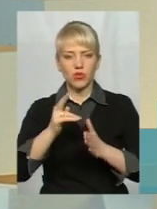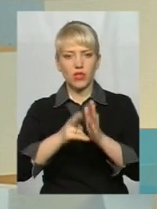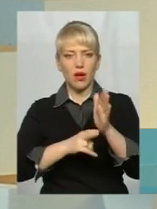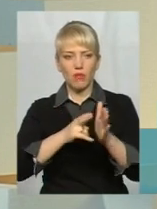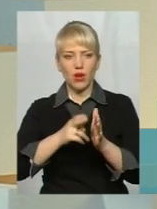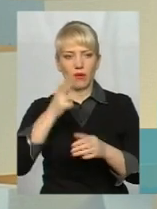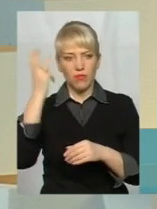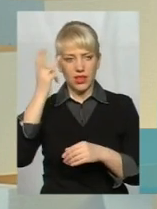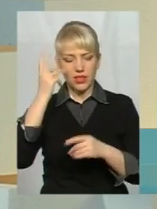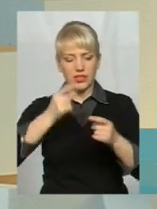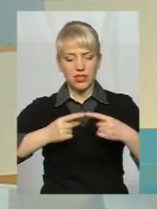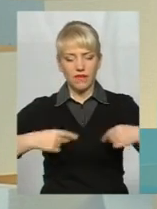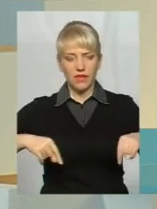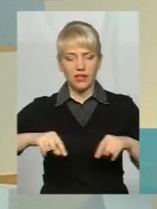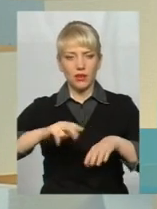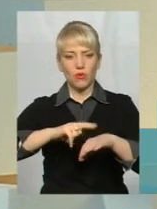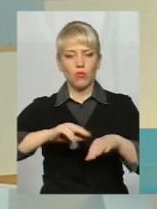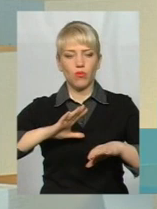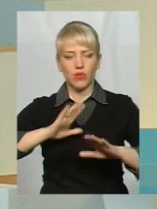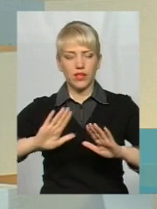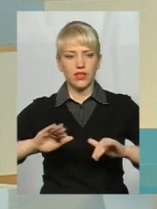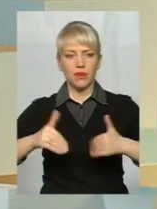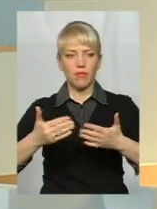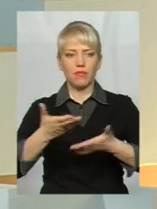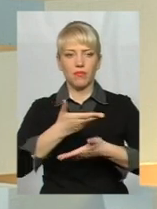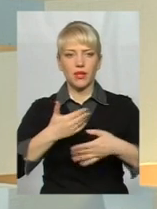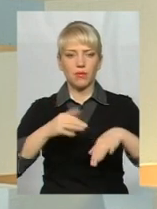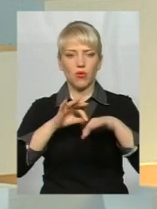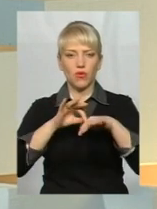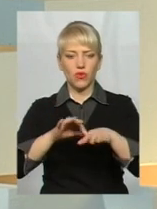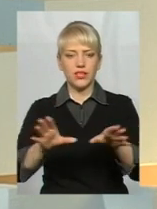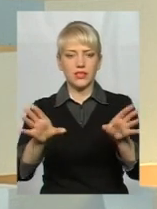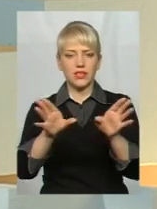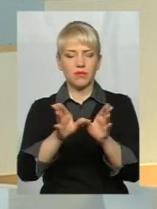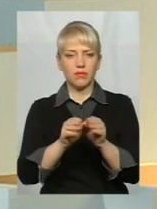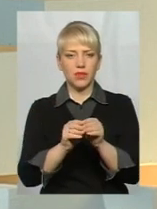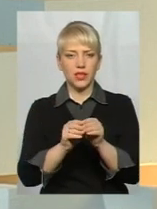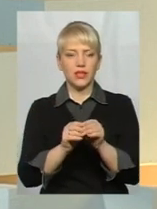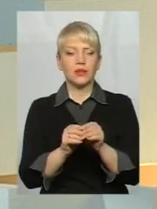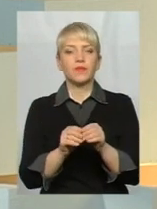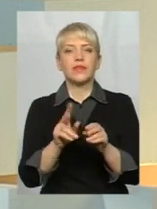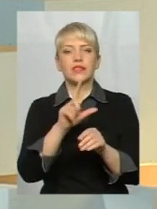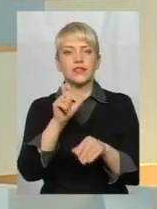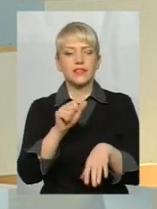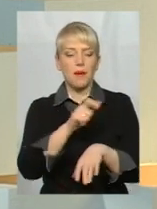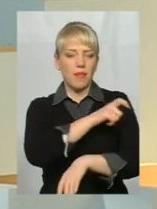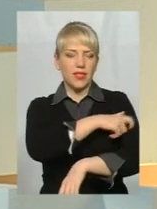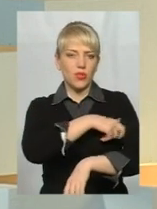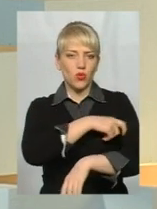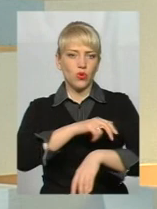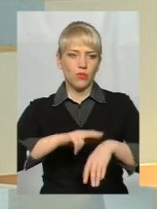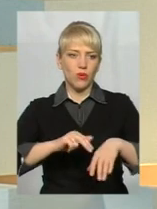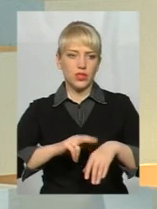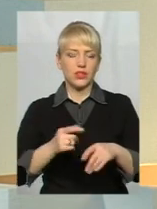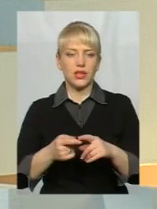були ініціаторами. Ми провели такий спільний рейт з управлінням патрульної поліції, небезпечне